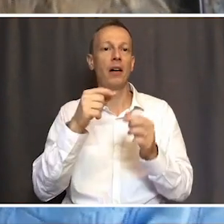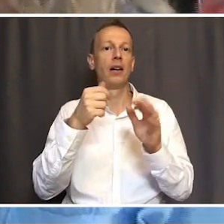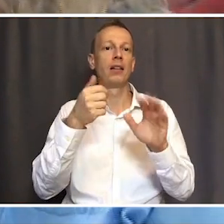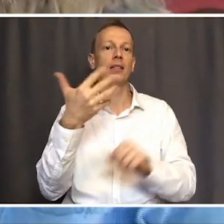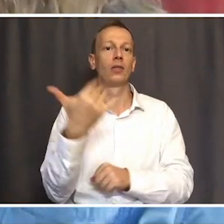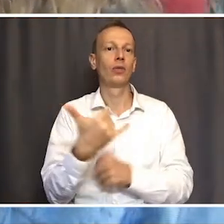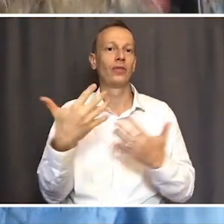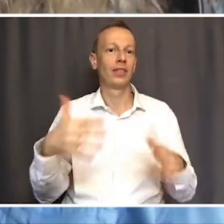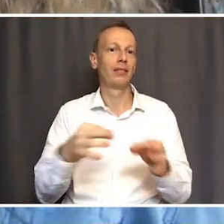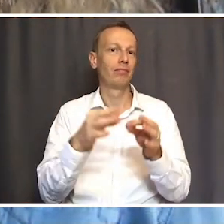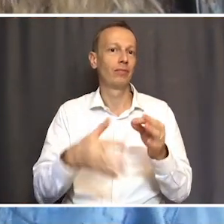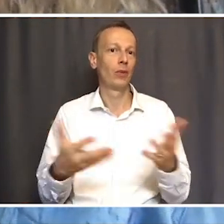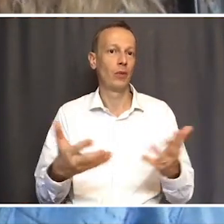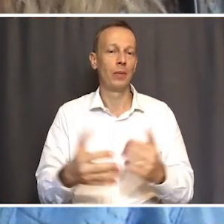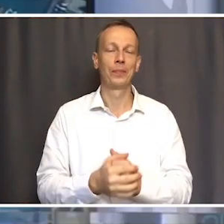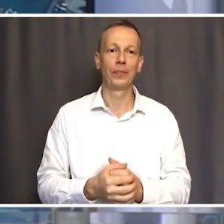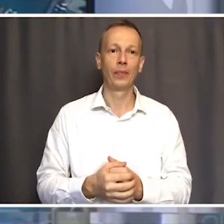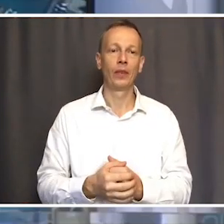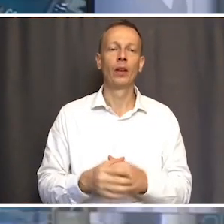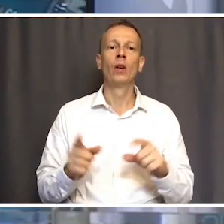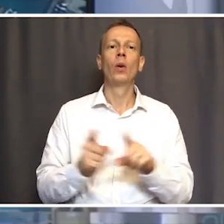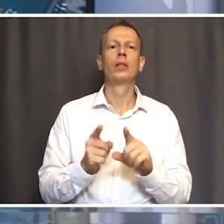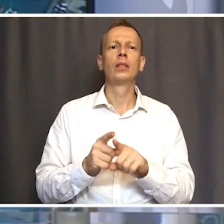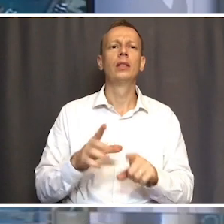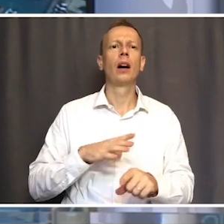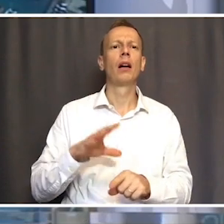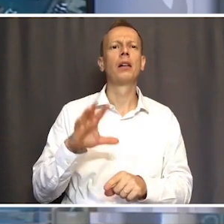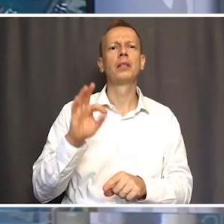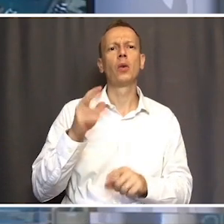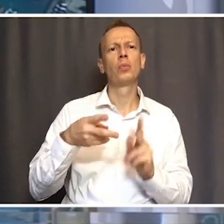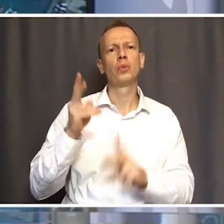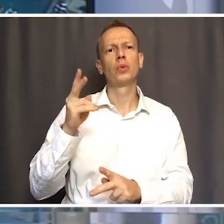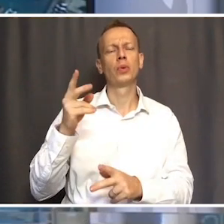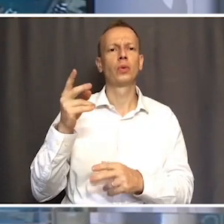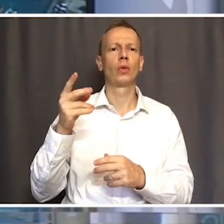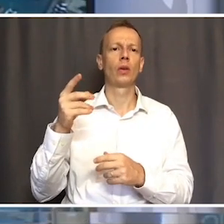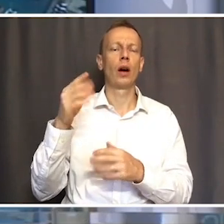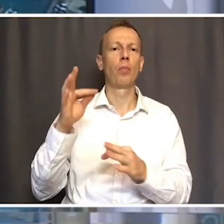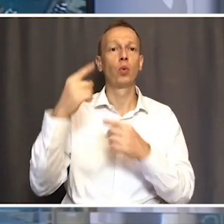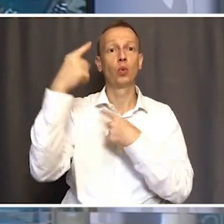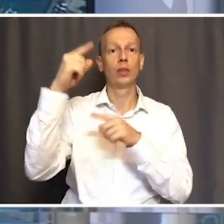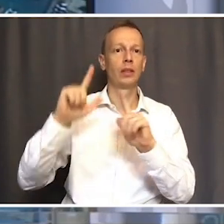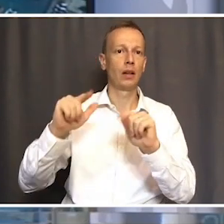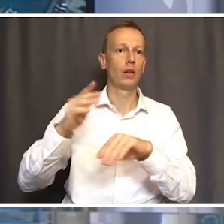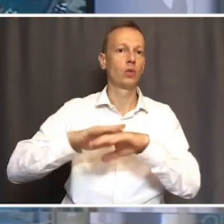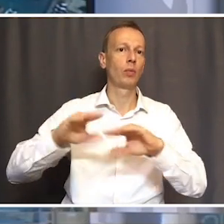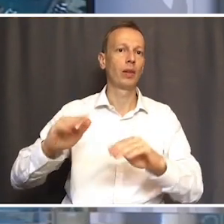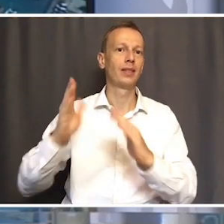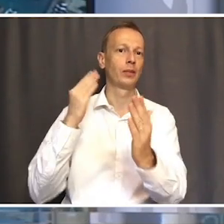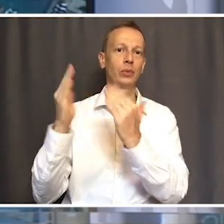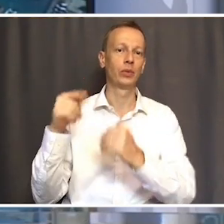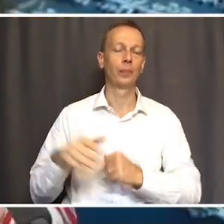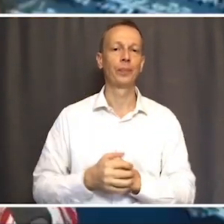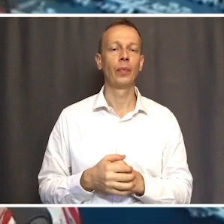sera payant à la fin des 5 jours. Un vaste emplacement accueille également une 50aine de professionnels du secteur